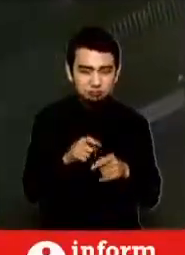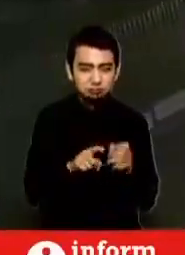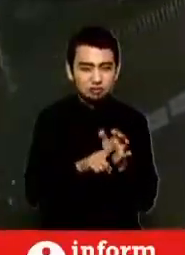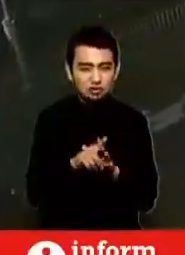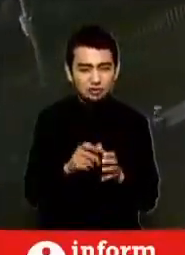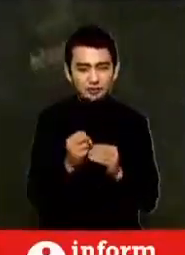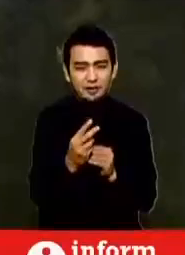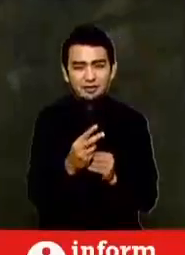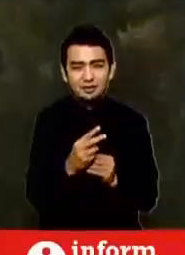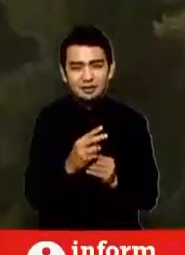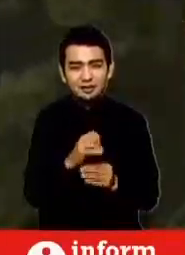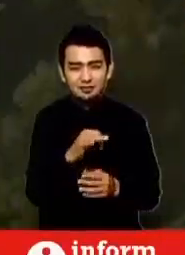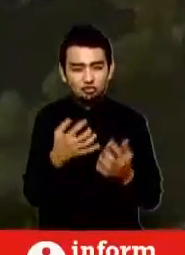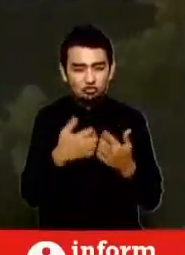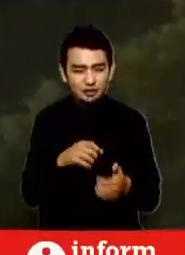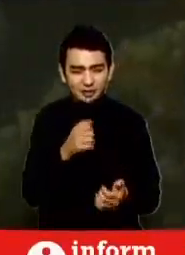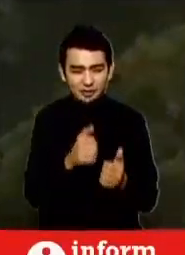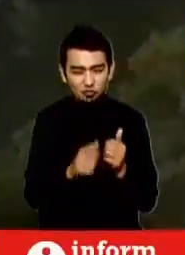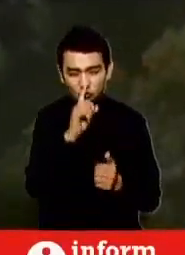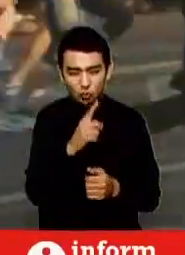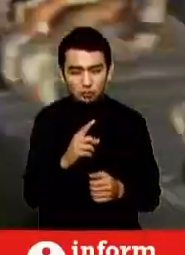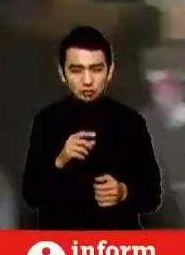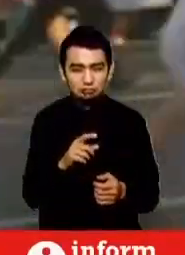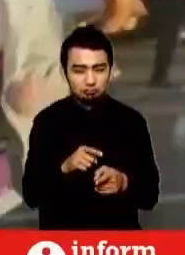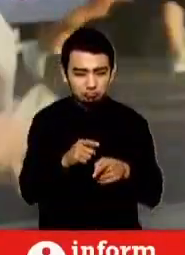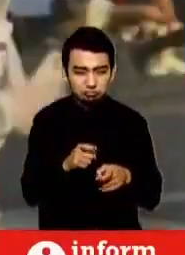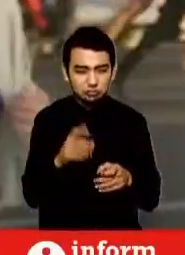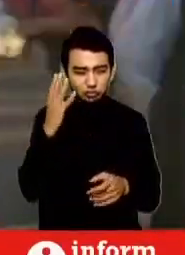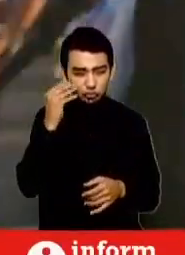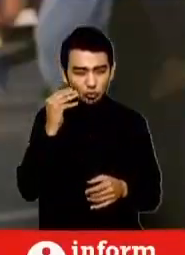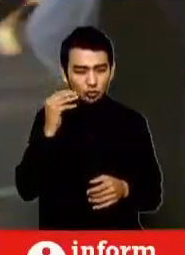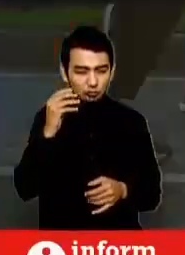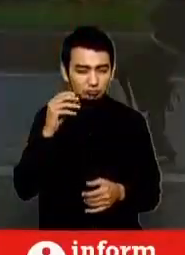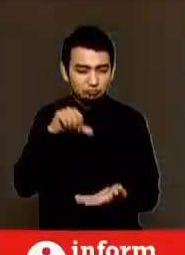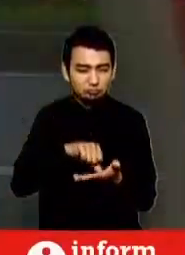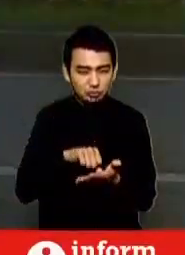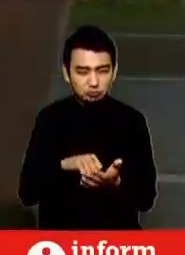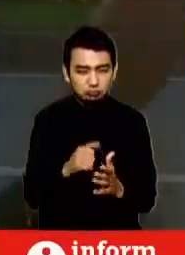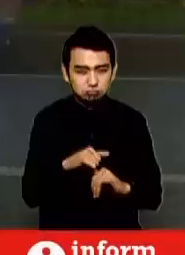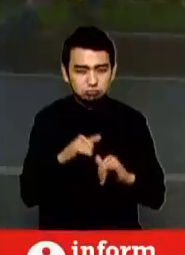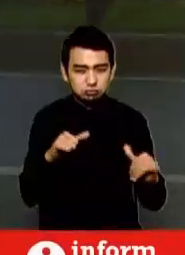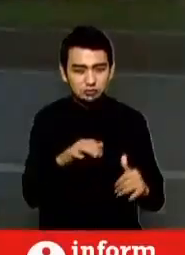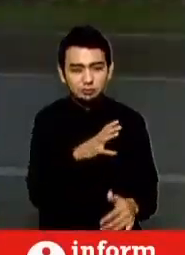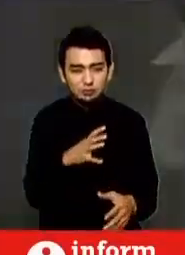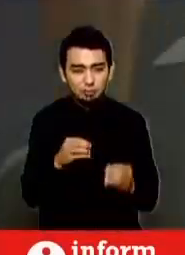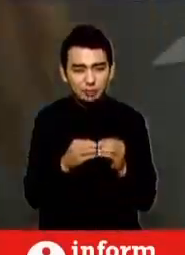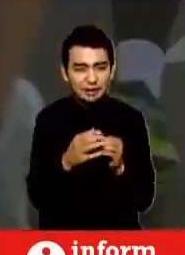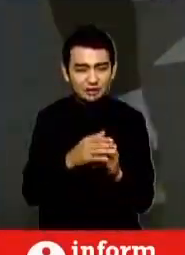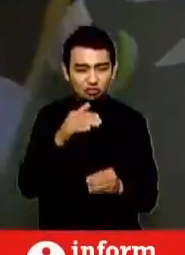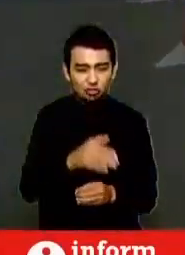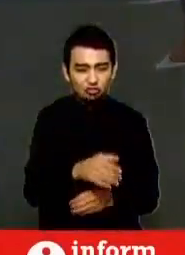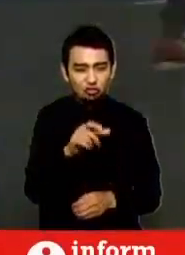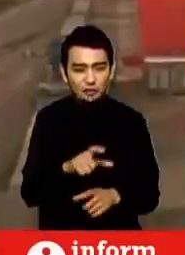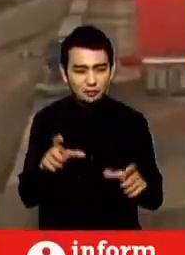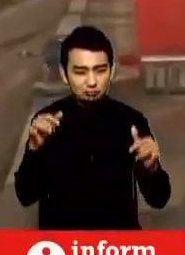12-й по счету марафон, и каждый раз он бьет свои же рекорды по числу участников. В этот раз испытать себя решили 15 тысяч